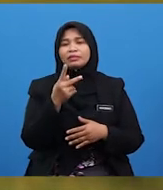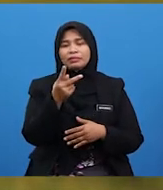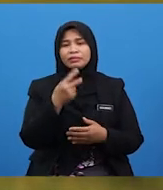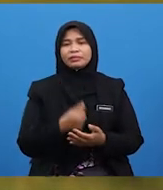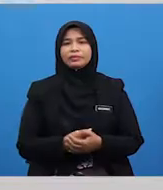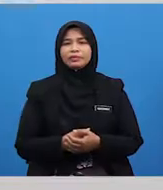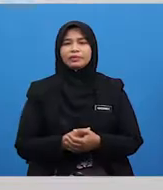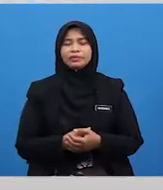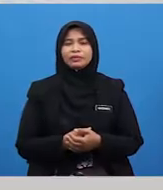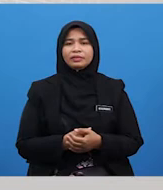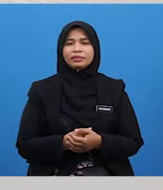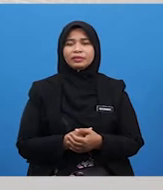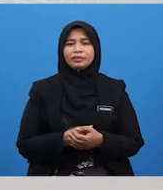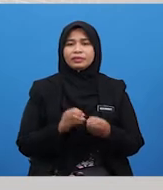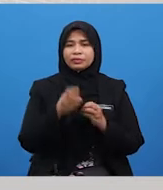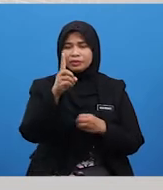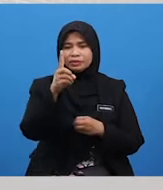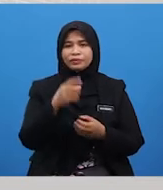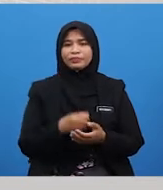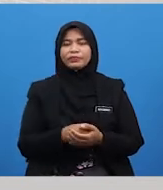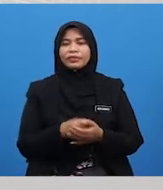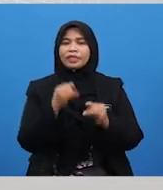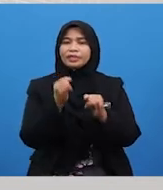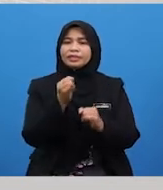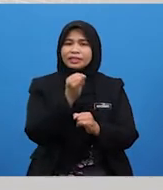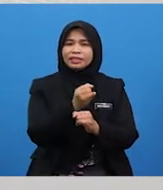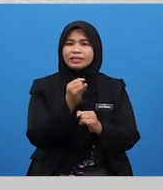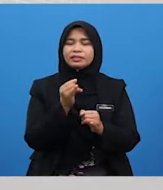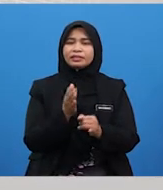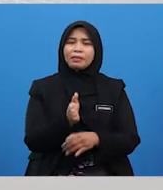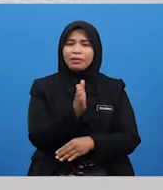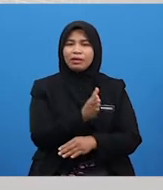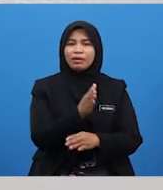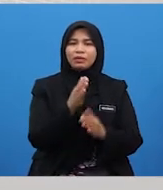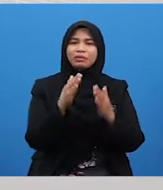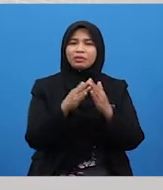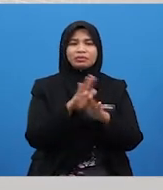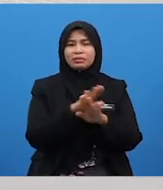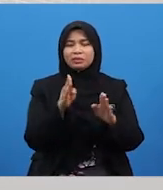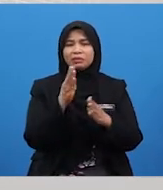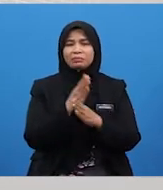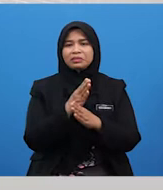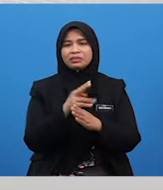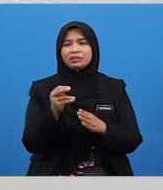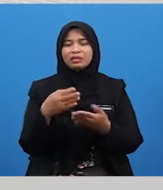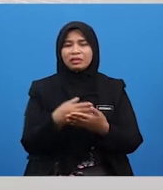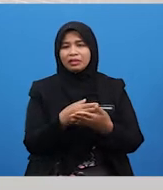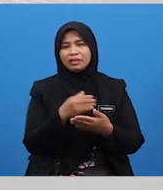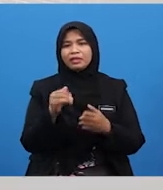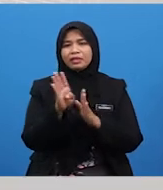kita mulakan. Situasi pertama. Jiran sebelah rumah tidak membenarkan anaknya bermain dengan